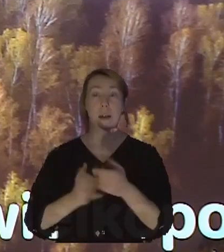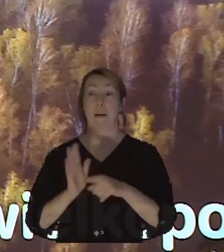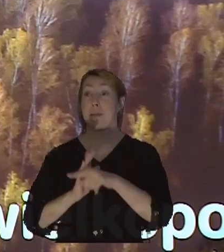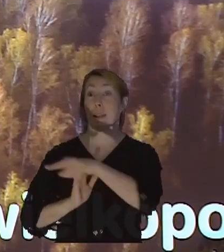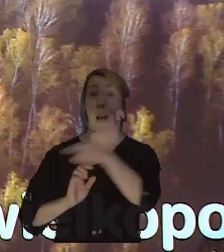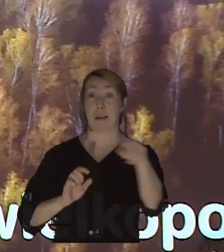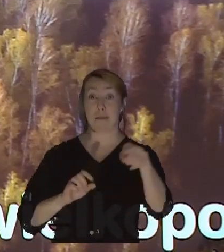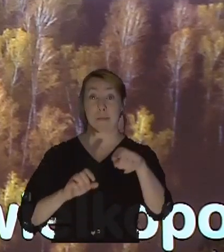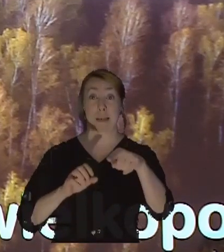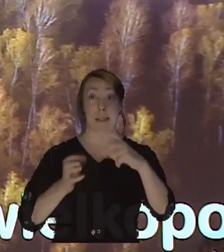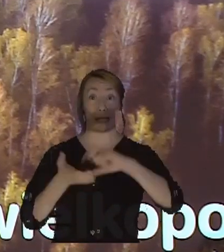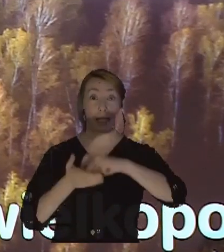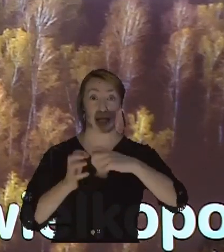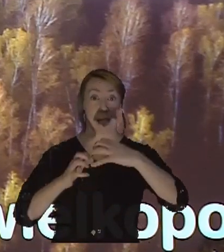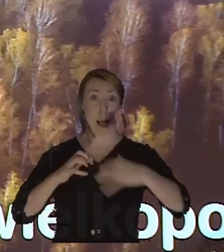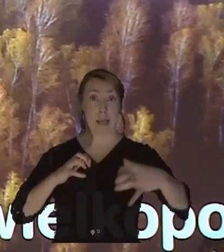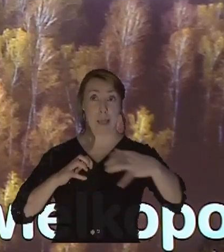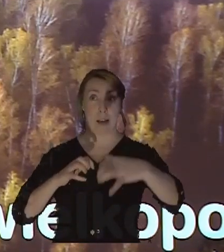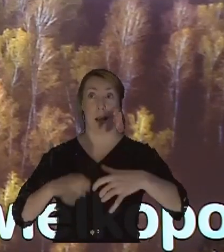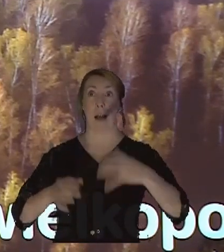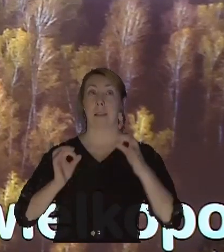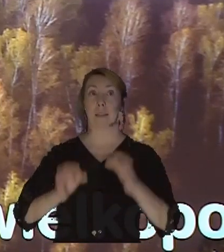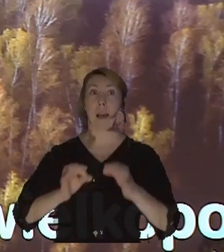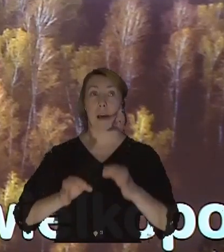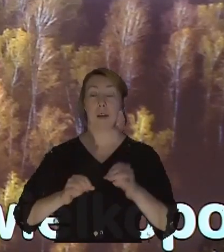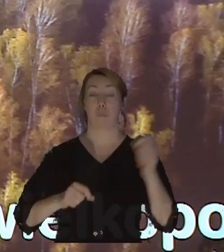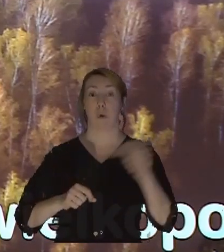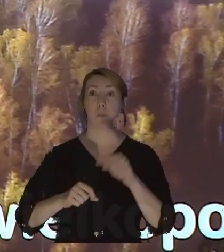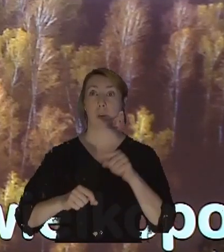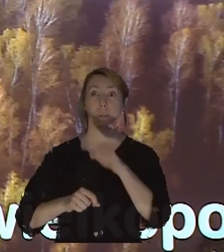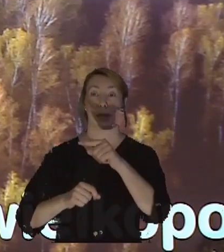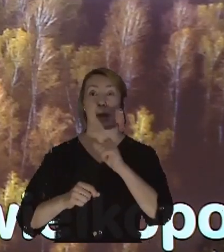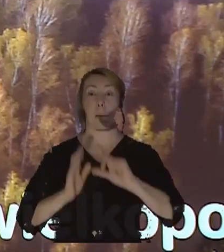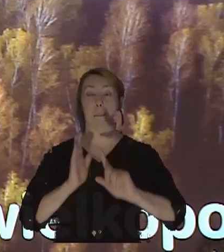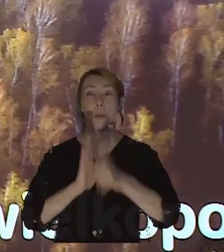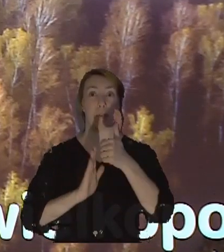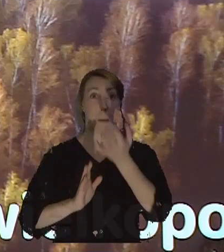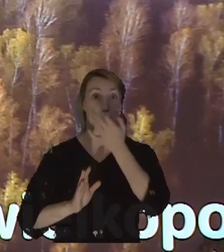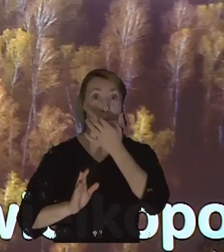sali powinno się teraz pierwsze pytanie pojawić